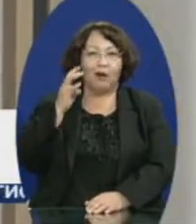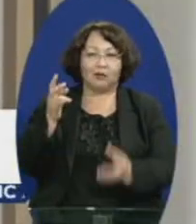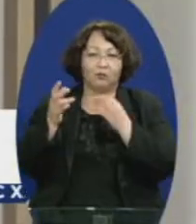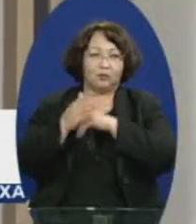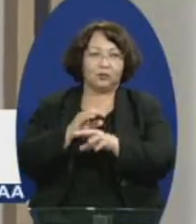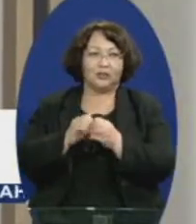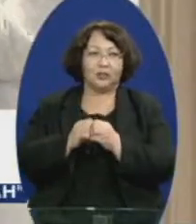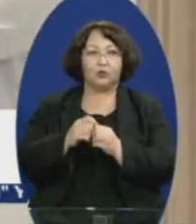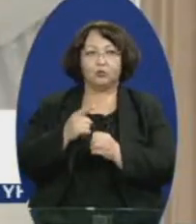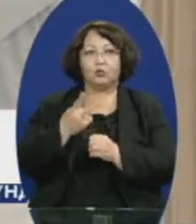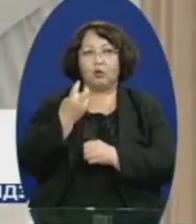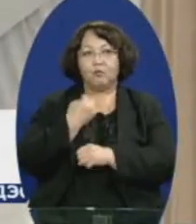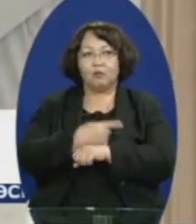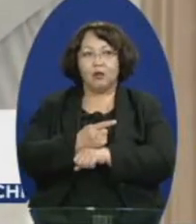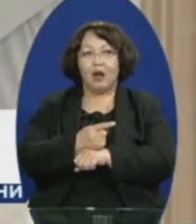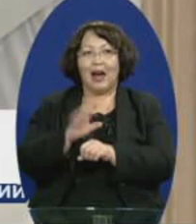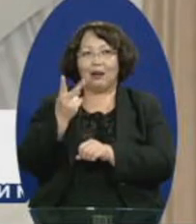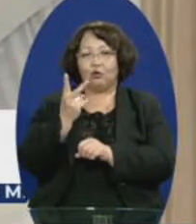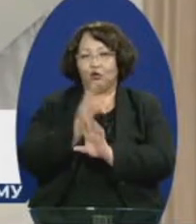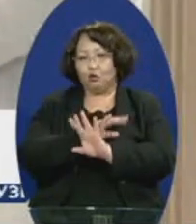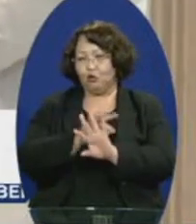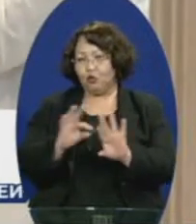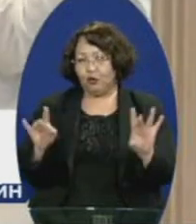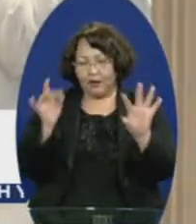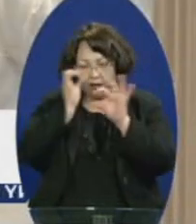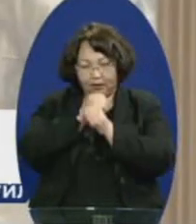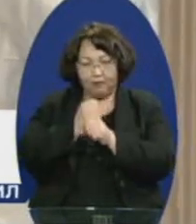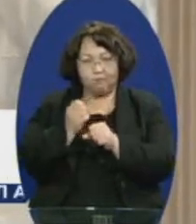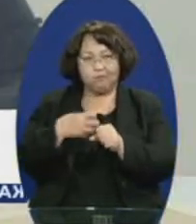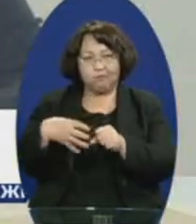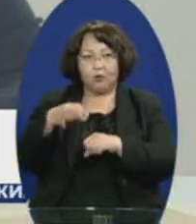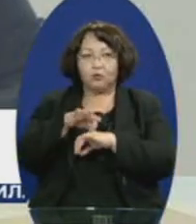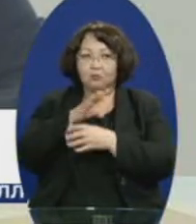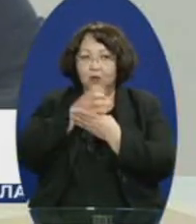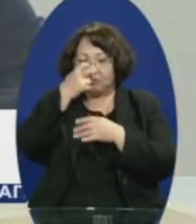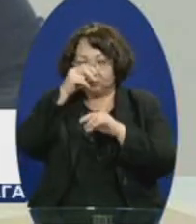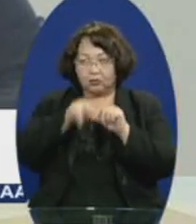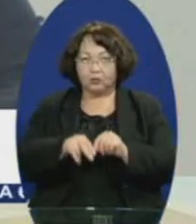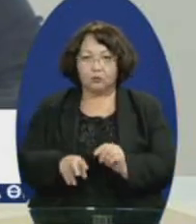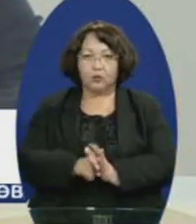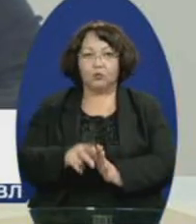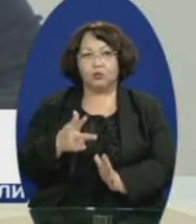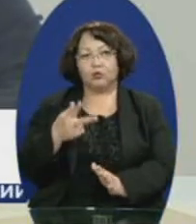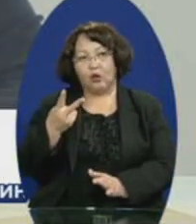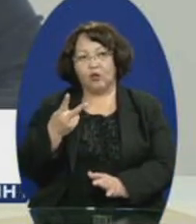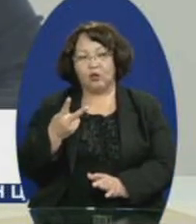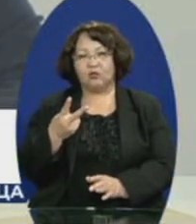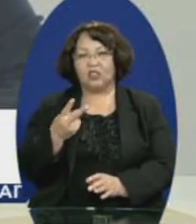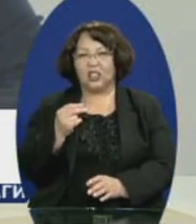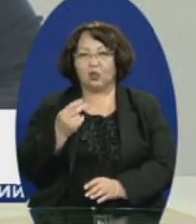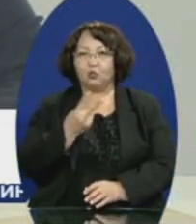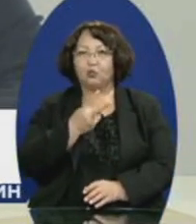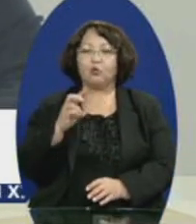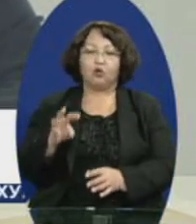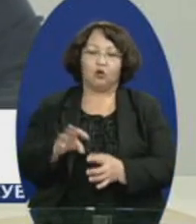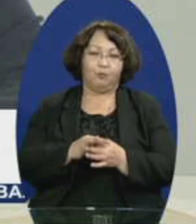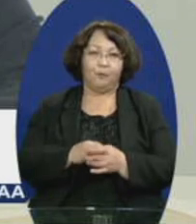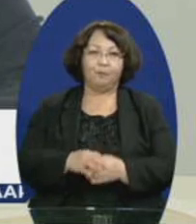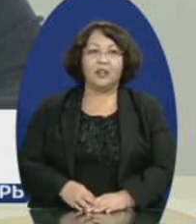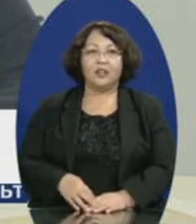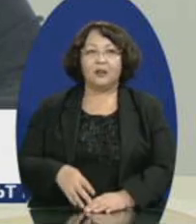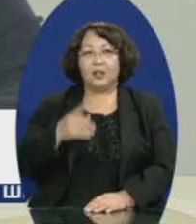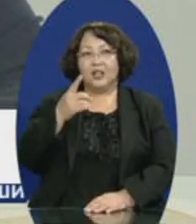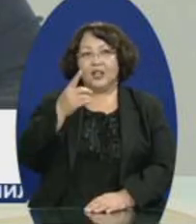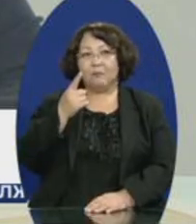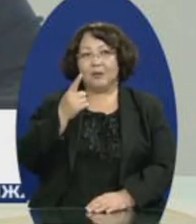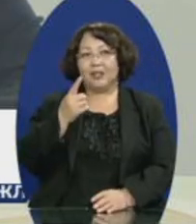хавдрын зэрэг оншилгооны 32 үзүүлэлтэд багц шинжилгээг хийдэг боллоо. 90 жилийн өмнө гэрэл зургийн хальс үйлдвэрлэхээр Fuji